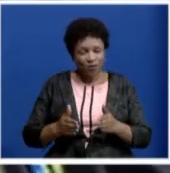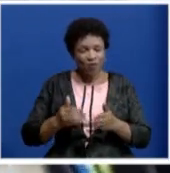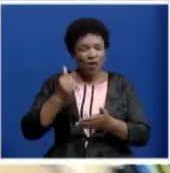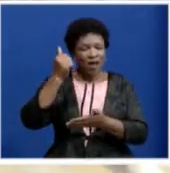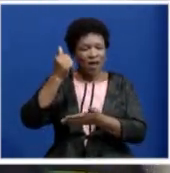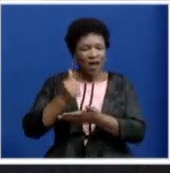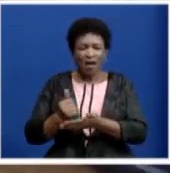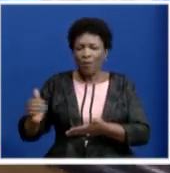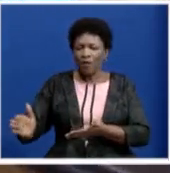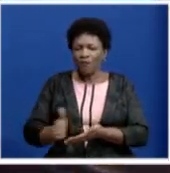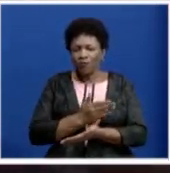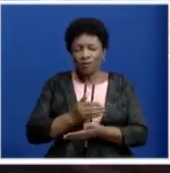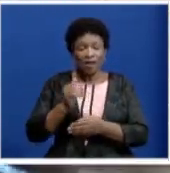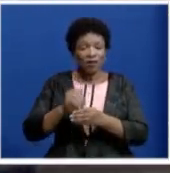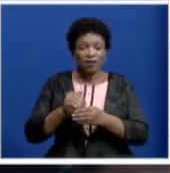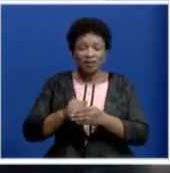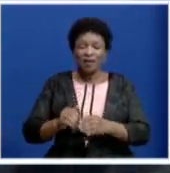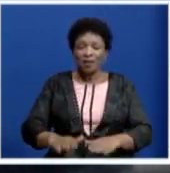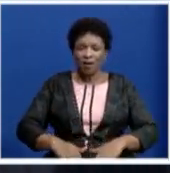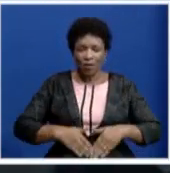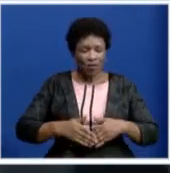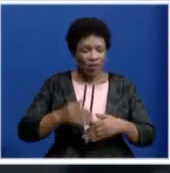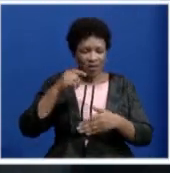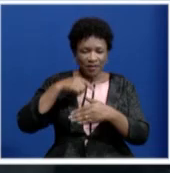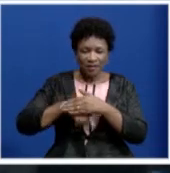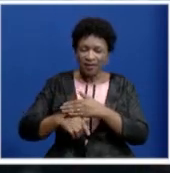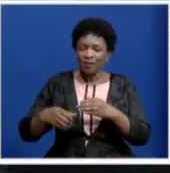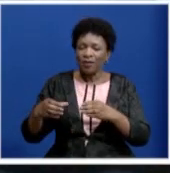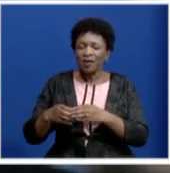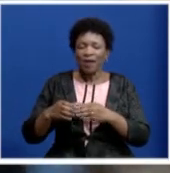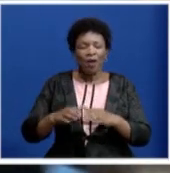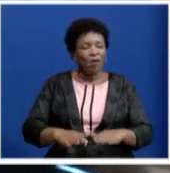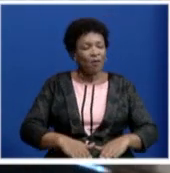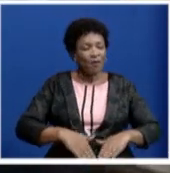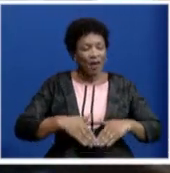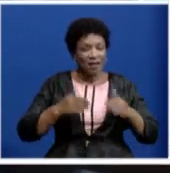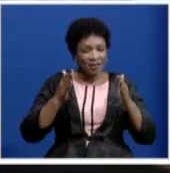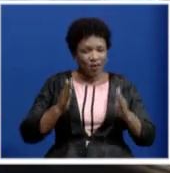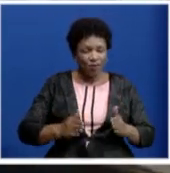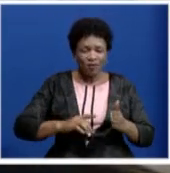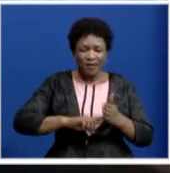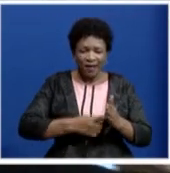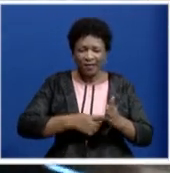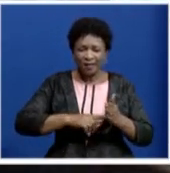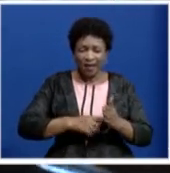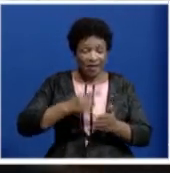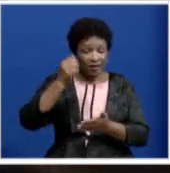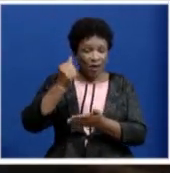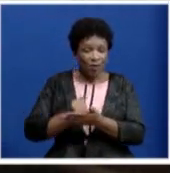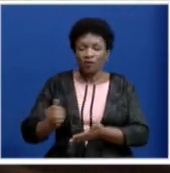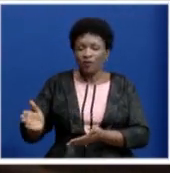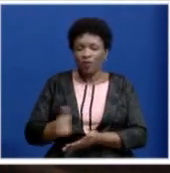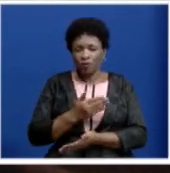uzi wa kuuza wanachama wabe ha kuia tena katika kiko cha baraza kuu na kuk uam wa kuuza wanachama